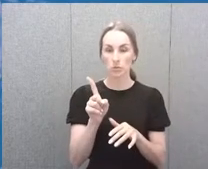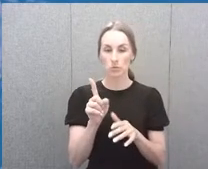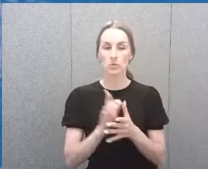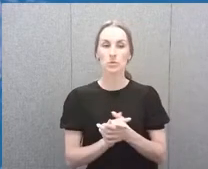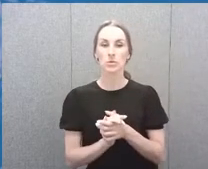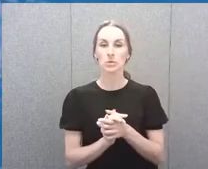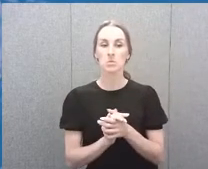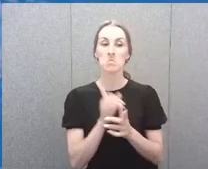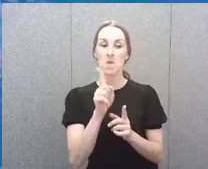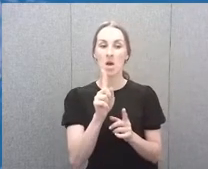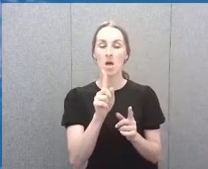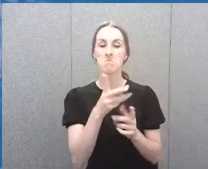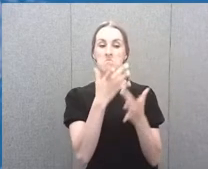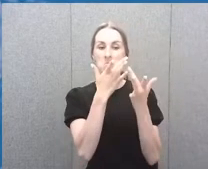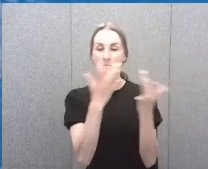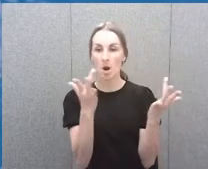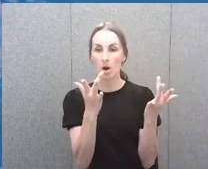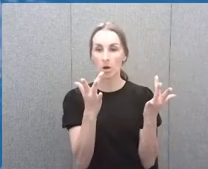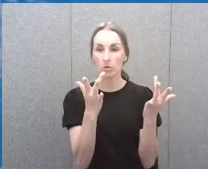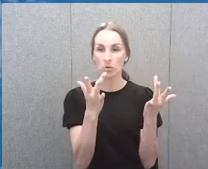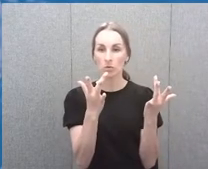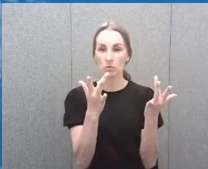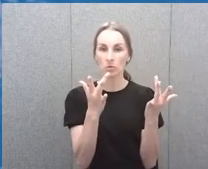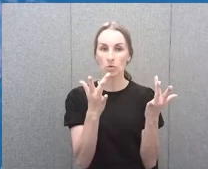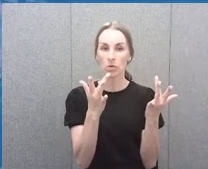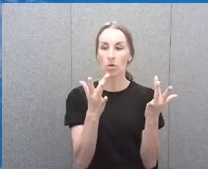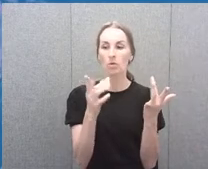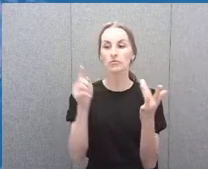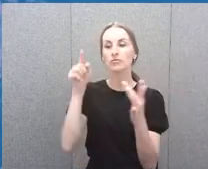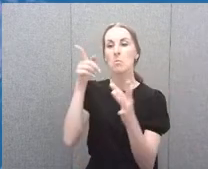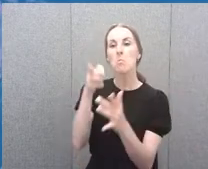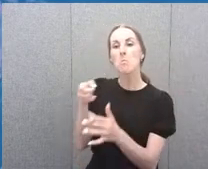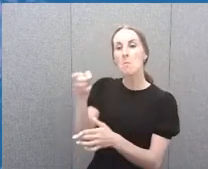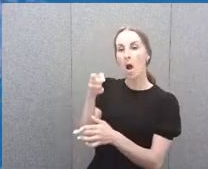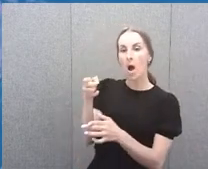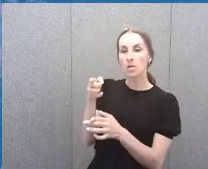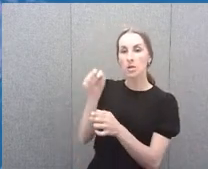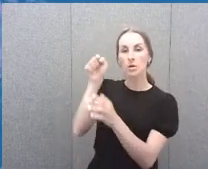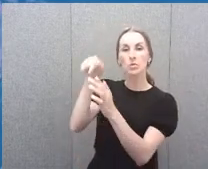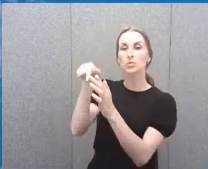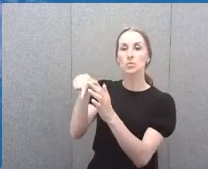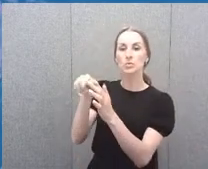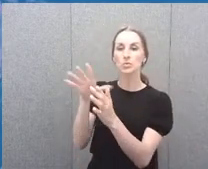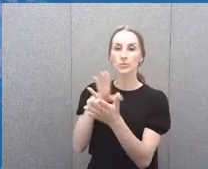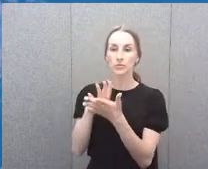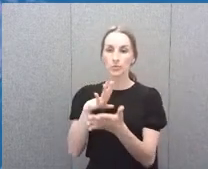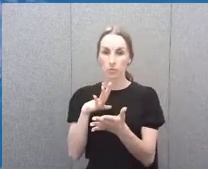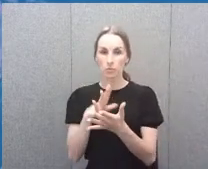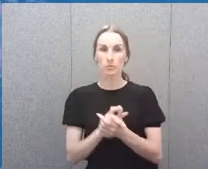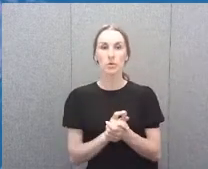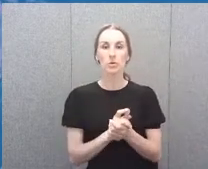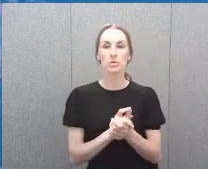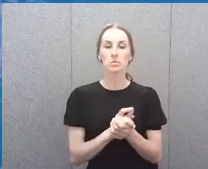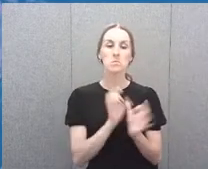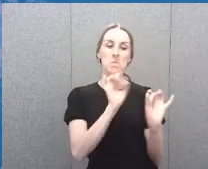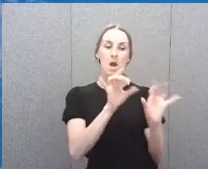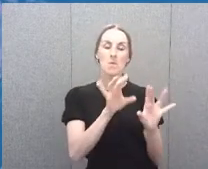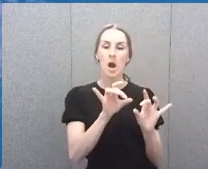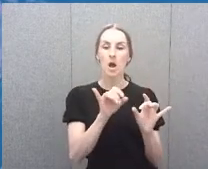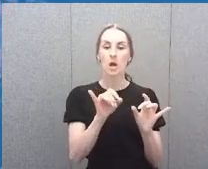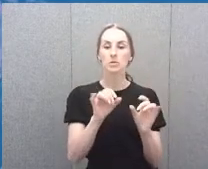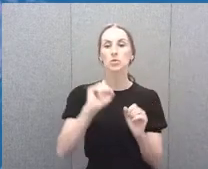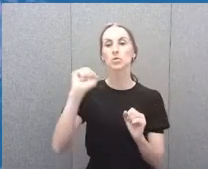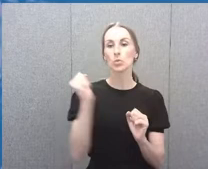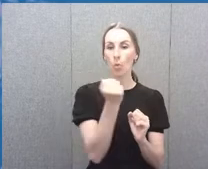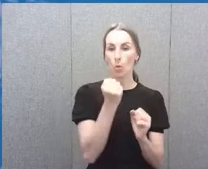Беларуси. Это мои личные друзья, которые утерпели во время режима. Валерия Волкогонова,